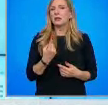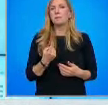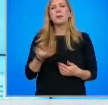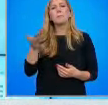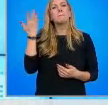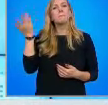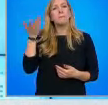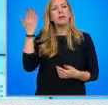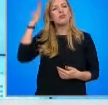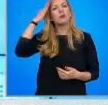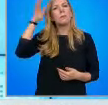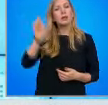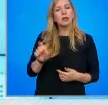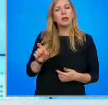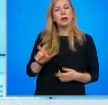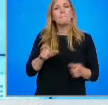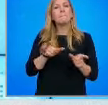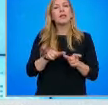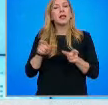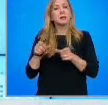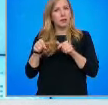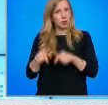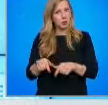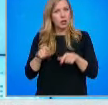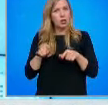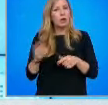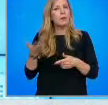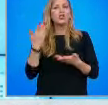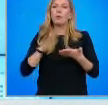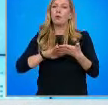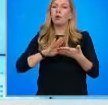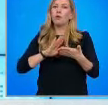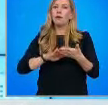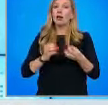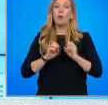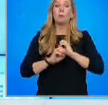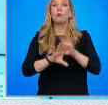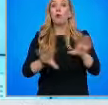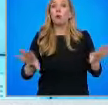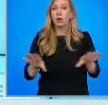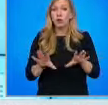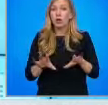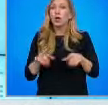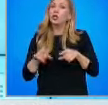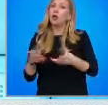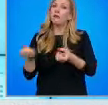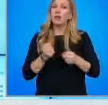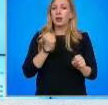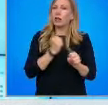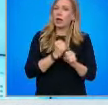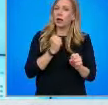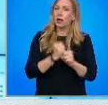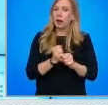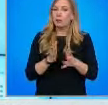министри, господин Младен Маринов, който се беше похвалил публично с това, че хората, които той е назначил в